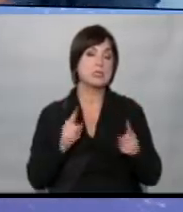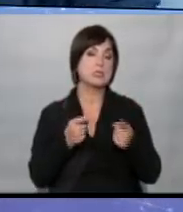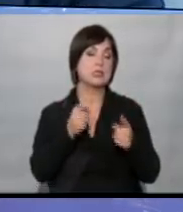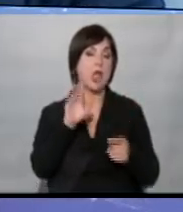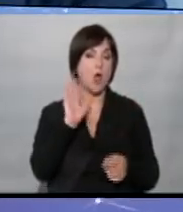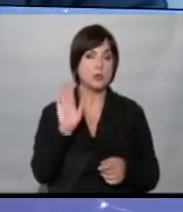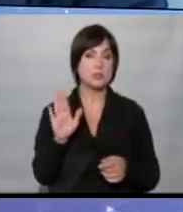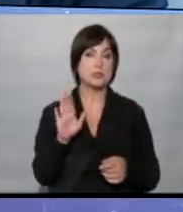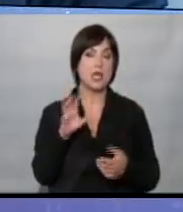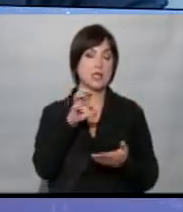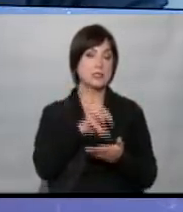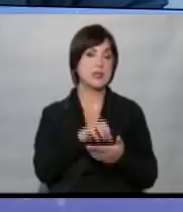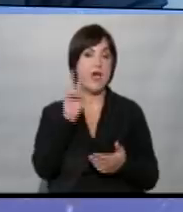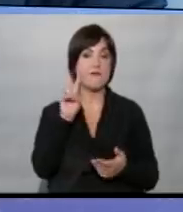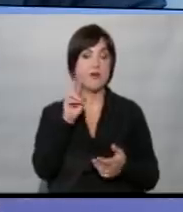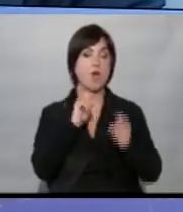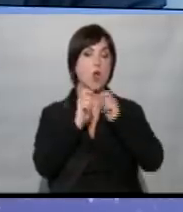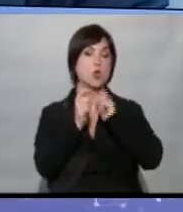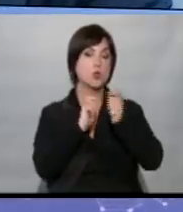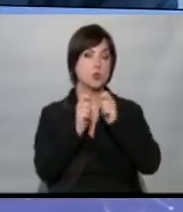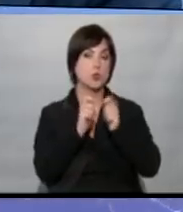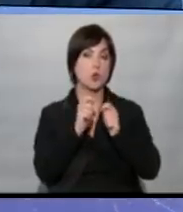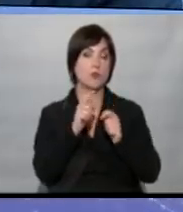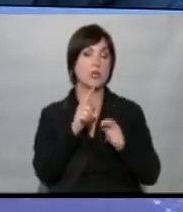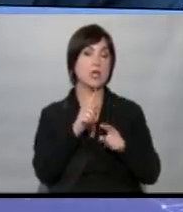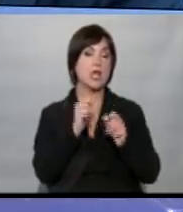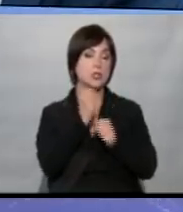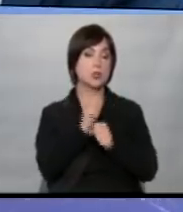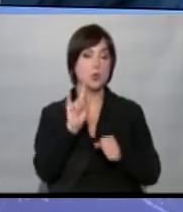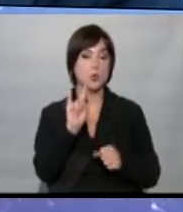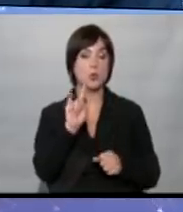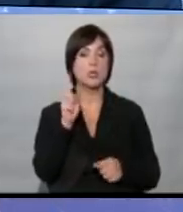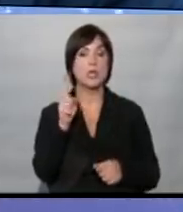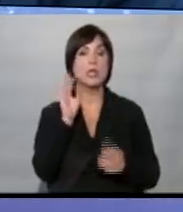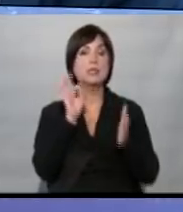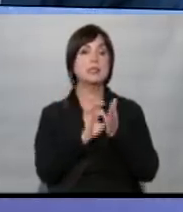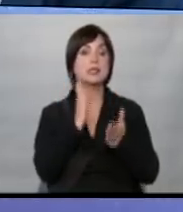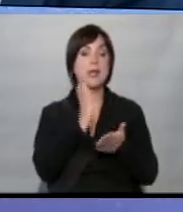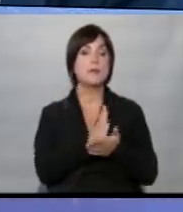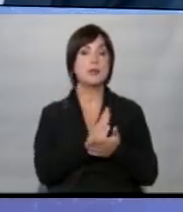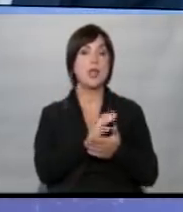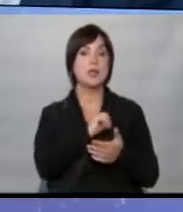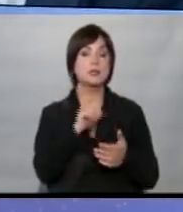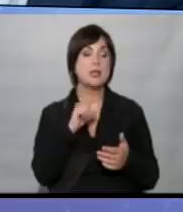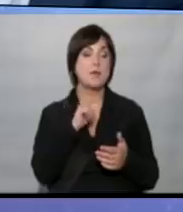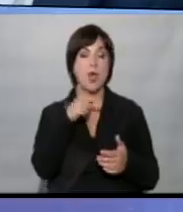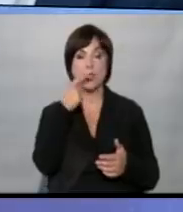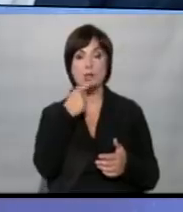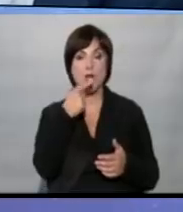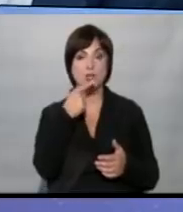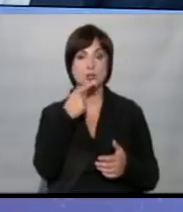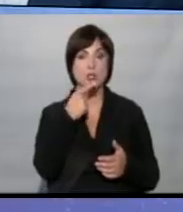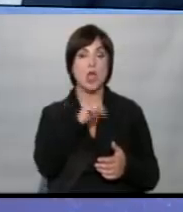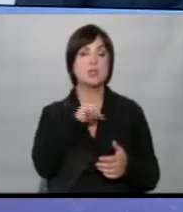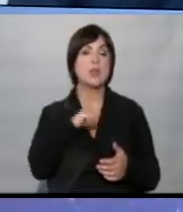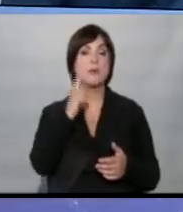на седишна во Морово, договорно одделни луѓе на ДУИ. Целта била само да дури кажуват луѓето дека од